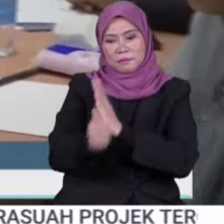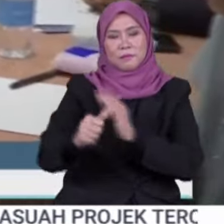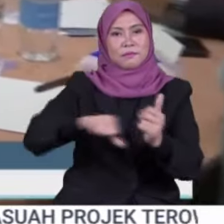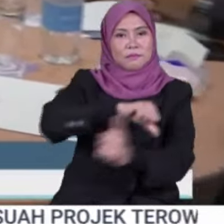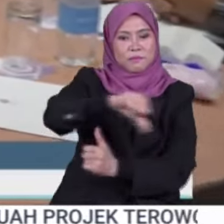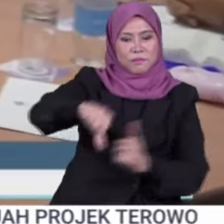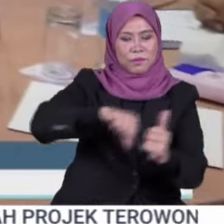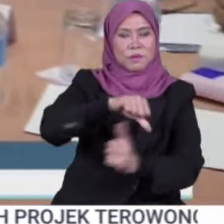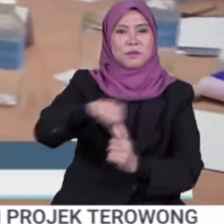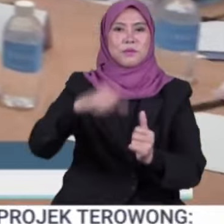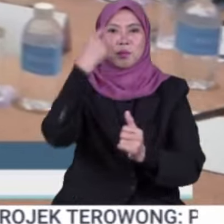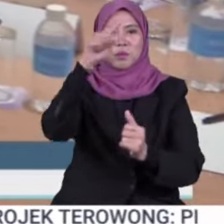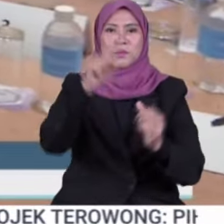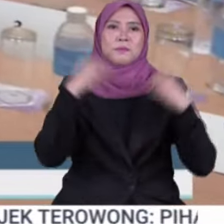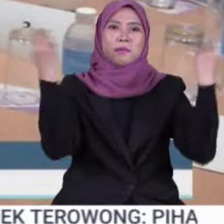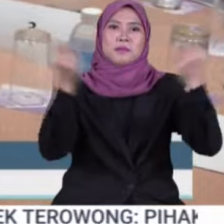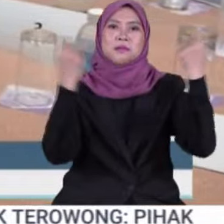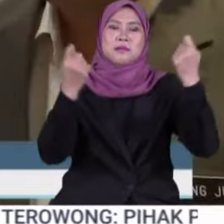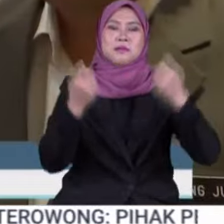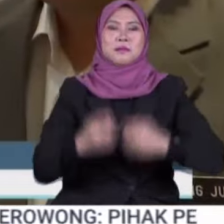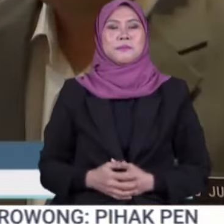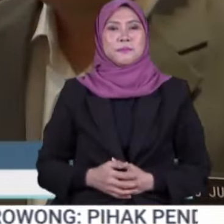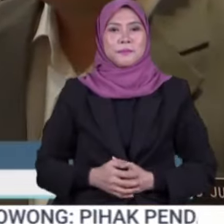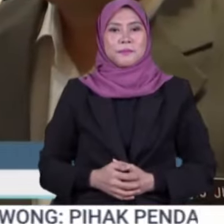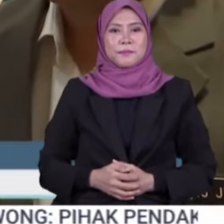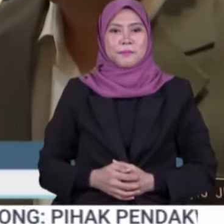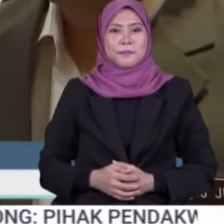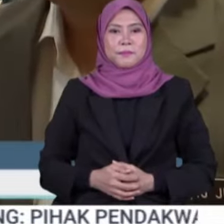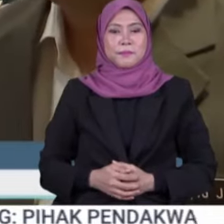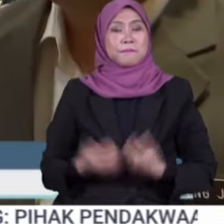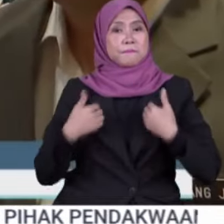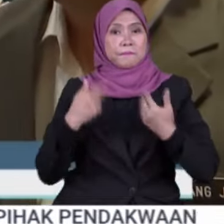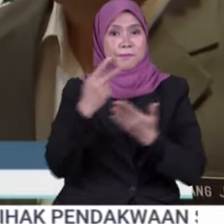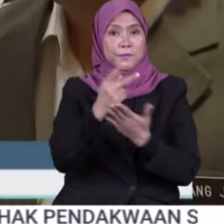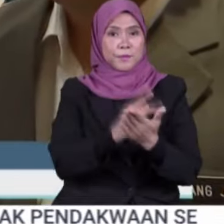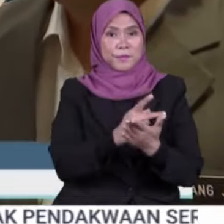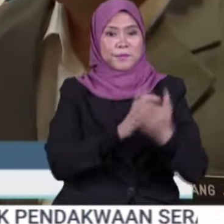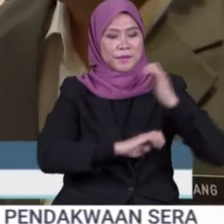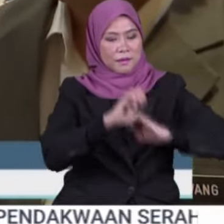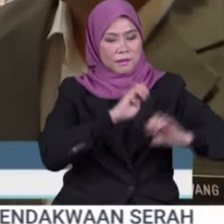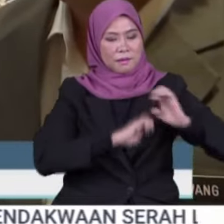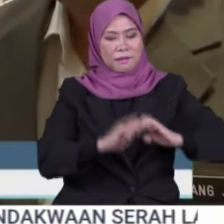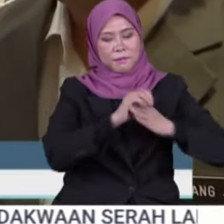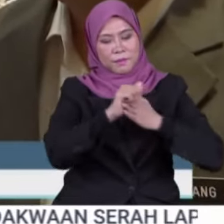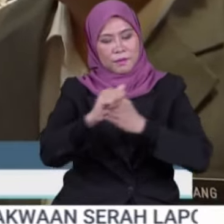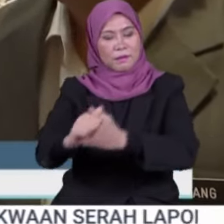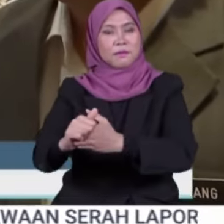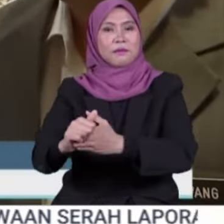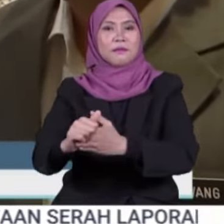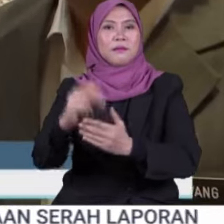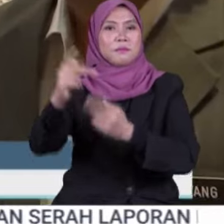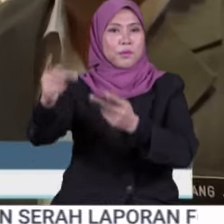urusan pengendalian majlis. Dengan adanya kursus etika kepimpinan dan juga protokol ini,